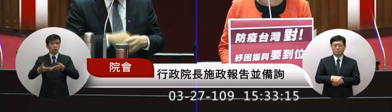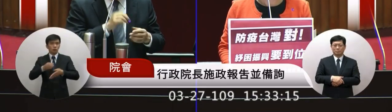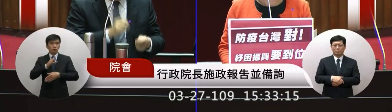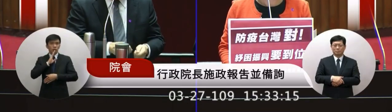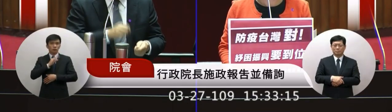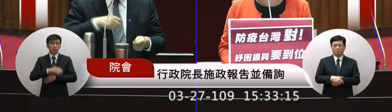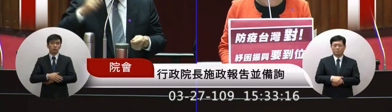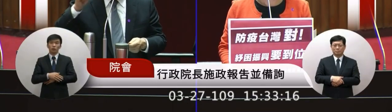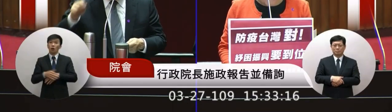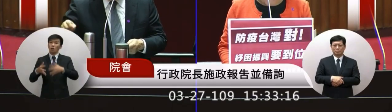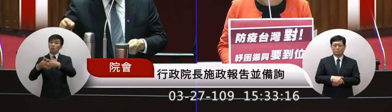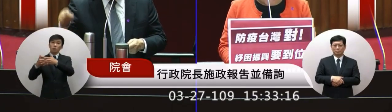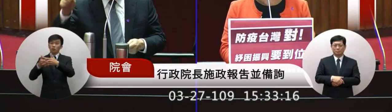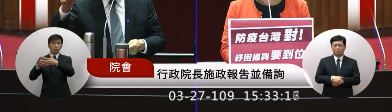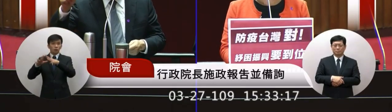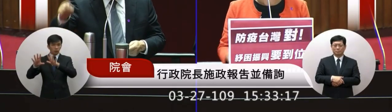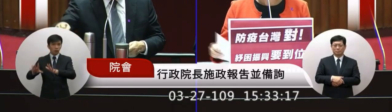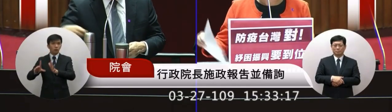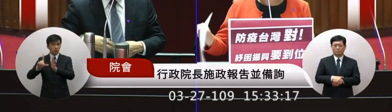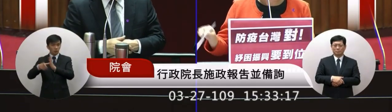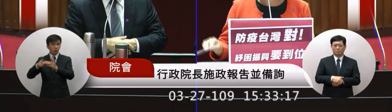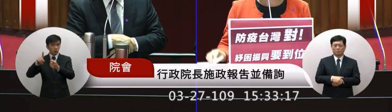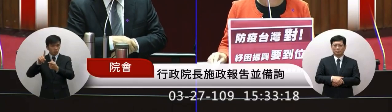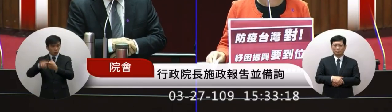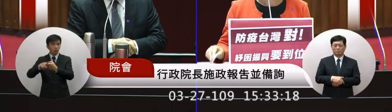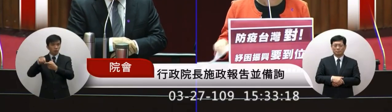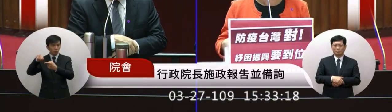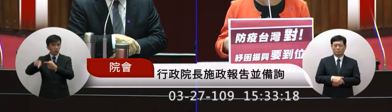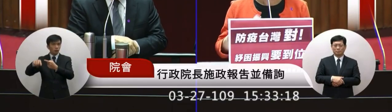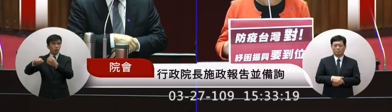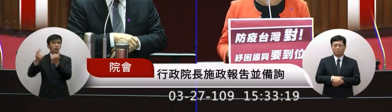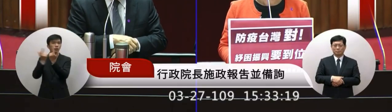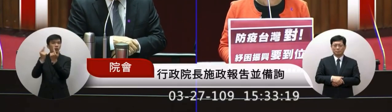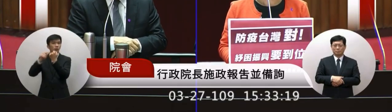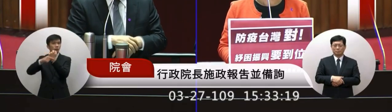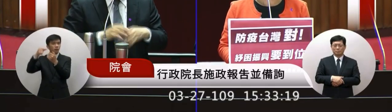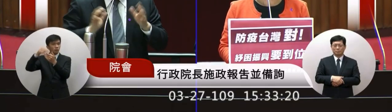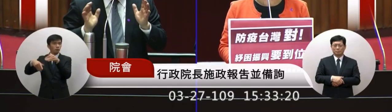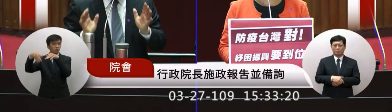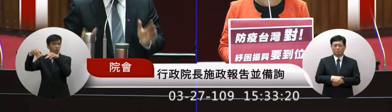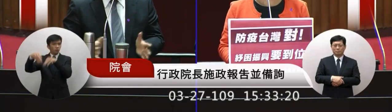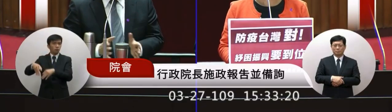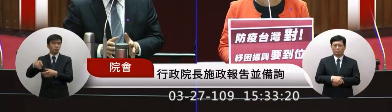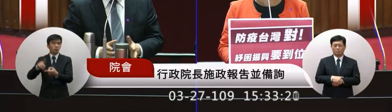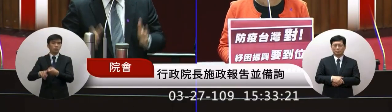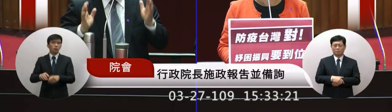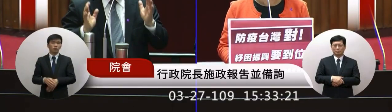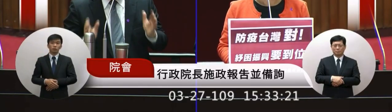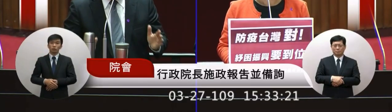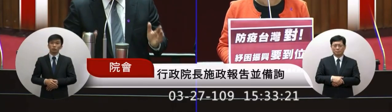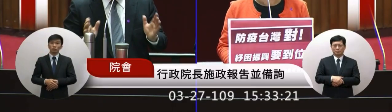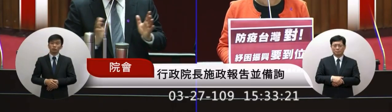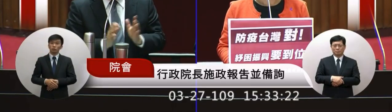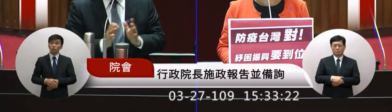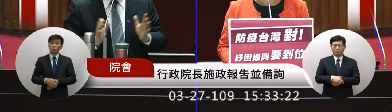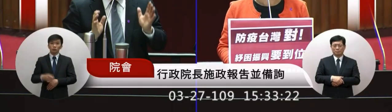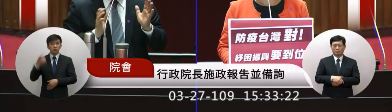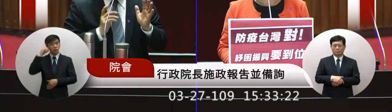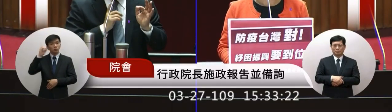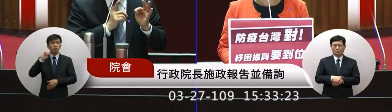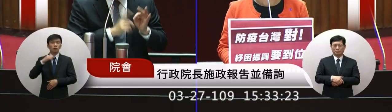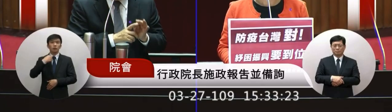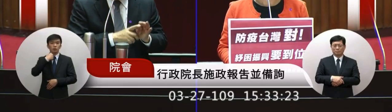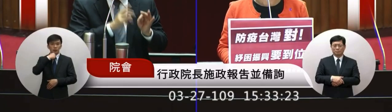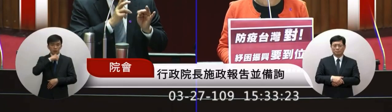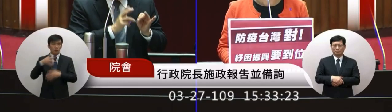这个时候刚好适时的来签署台北法案，不但 符合事实，证明台美关系